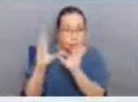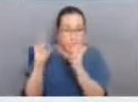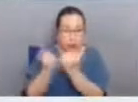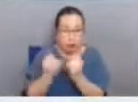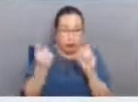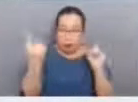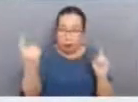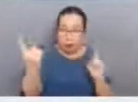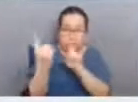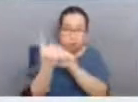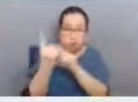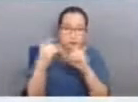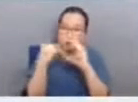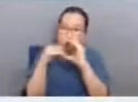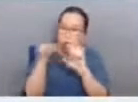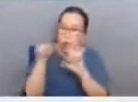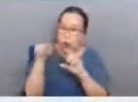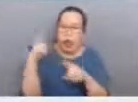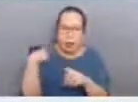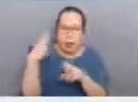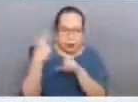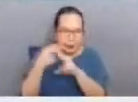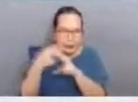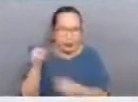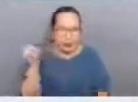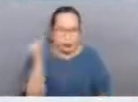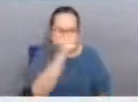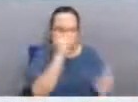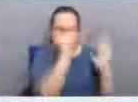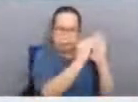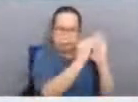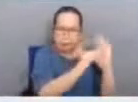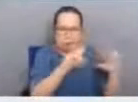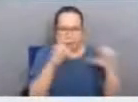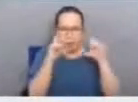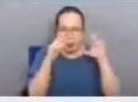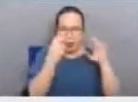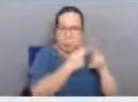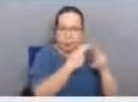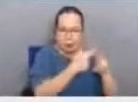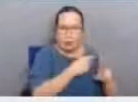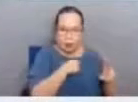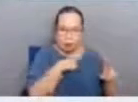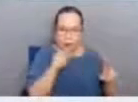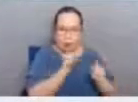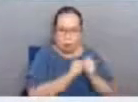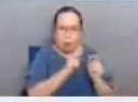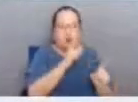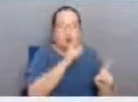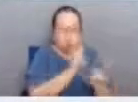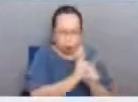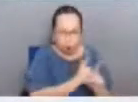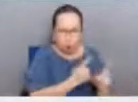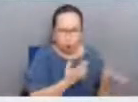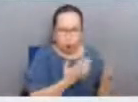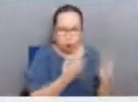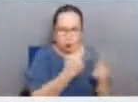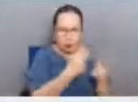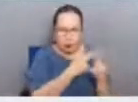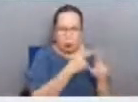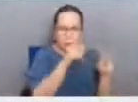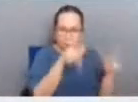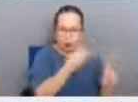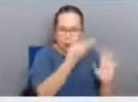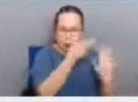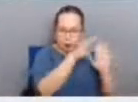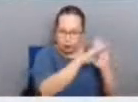sa opisina ng ating ahensya at meron pong resibong ibibigay sa inyo. No? So ilan lamang po yan.